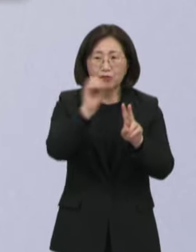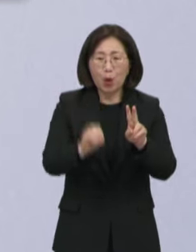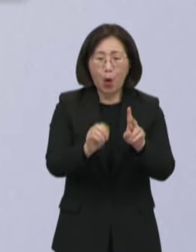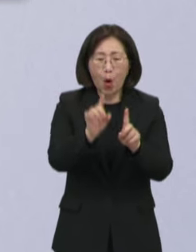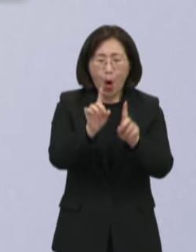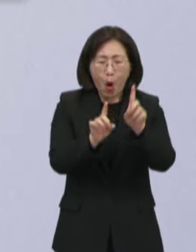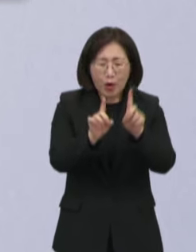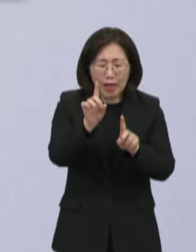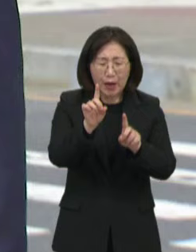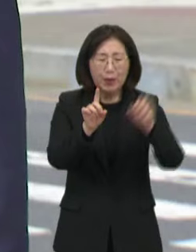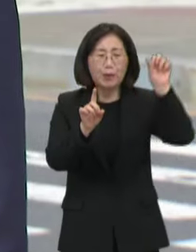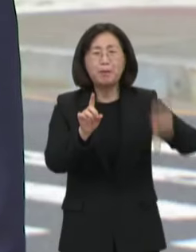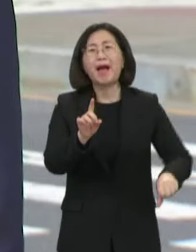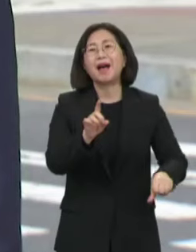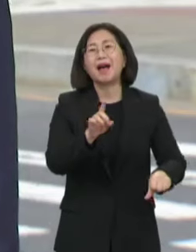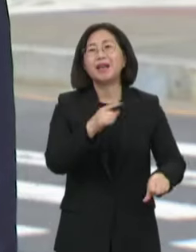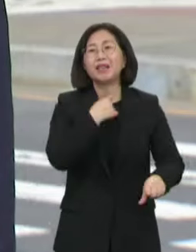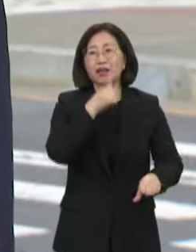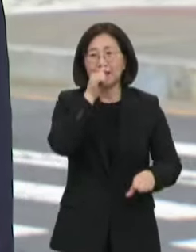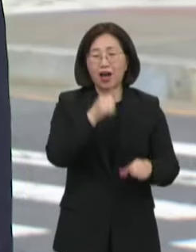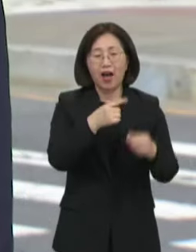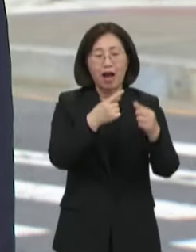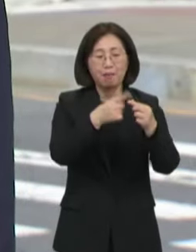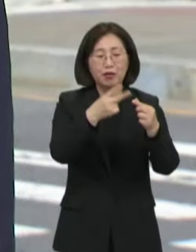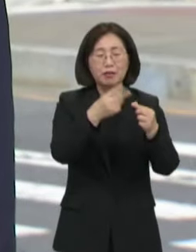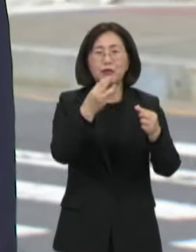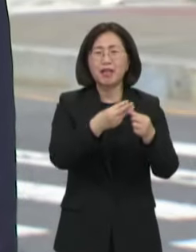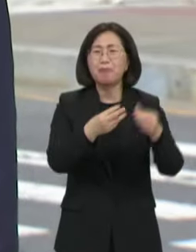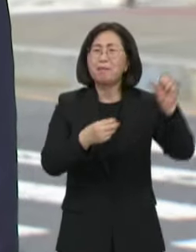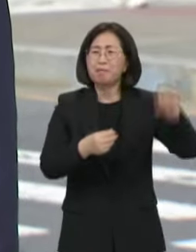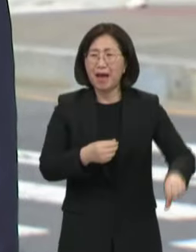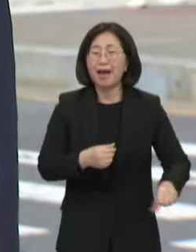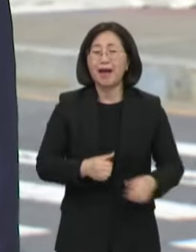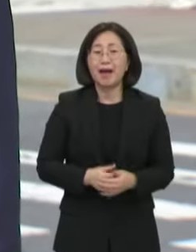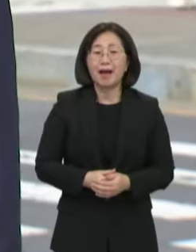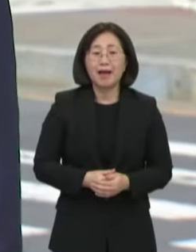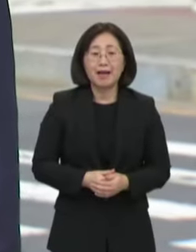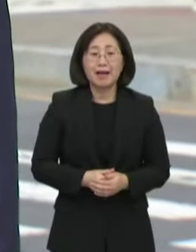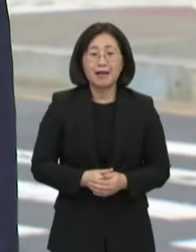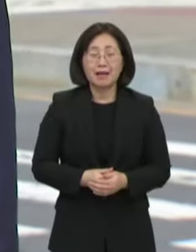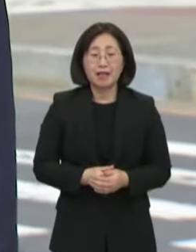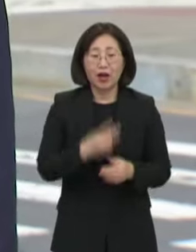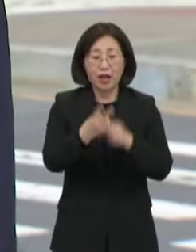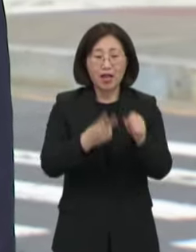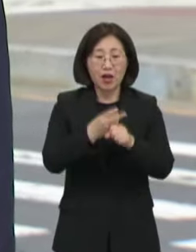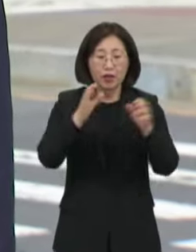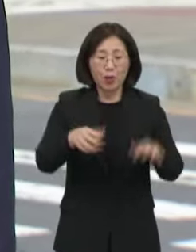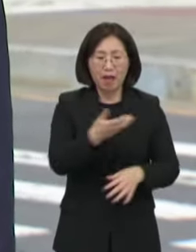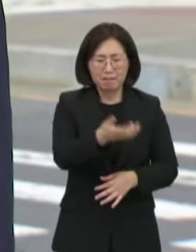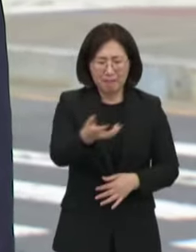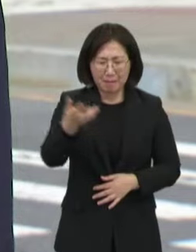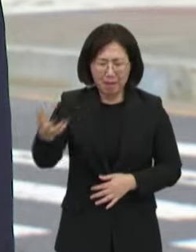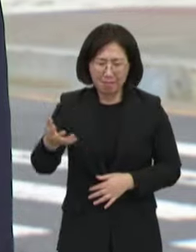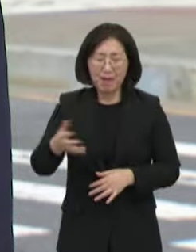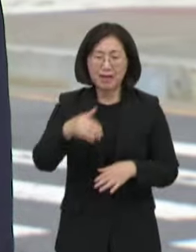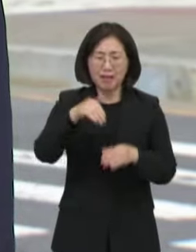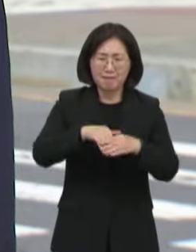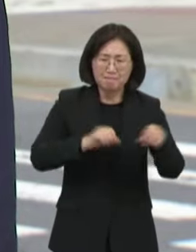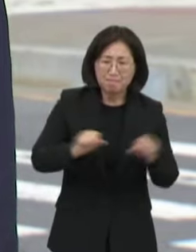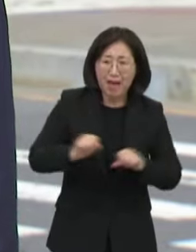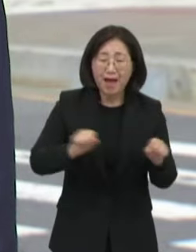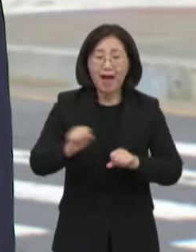마셨습니다. 다시 2년이 지난 지금 지역 곳곳을 누비며 3전 4기의 진념으로 도전장을